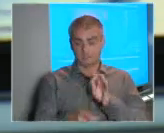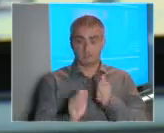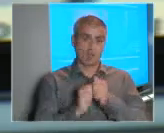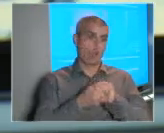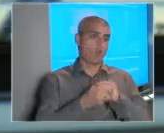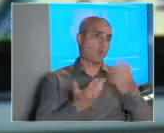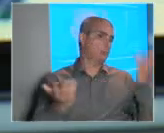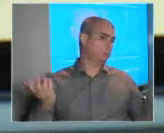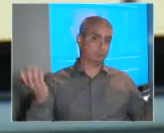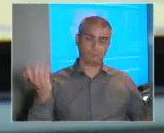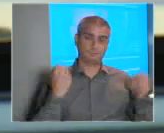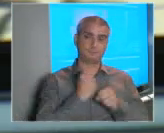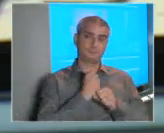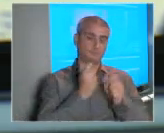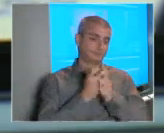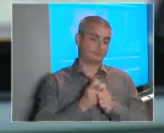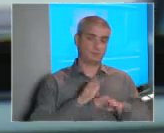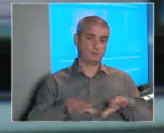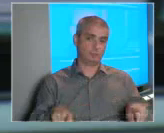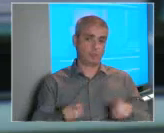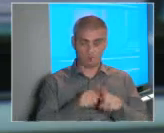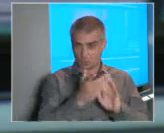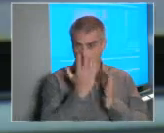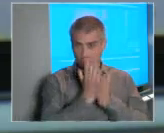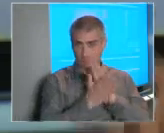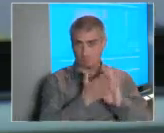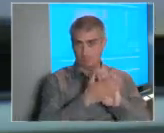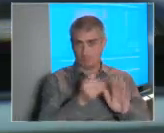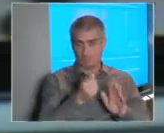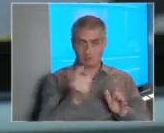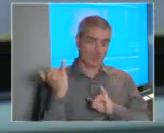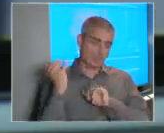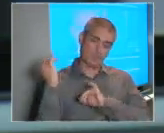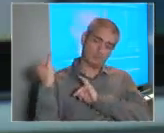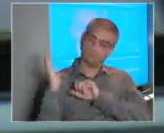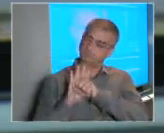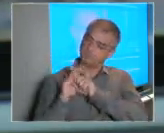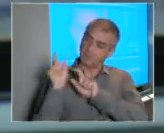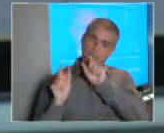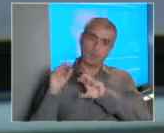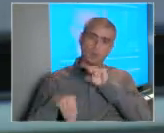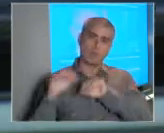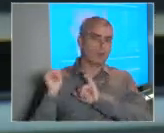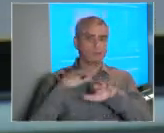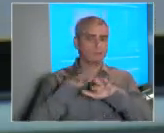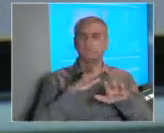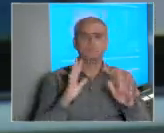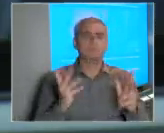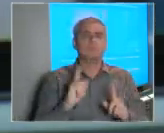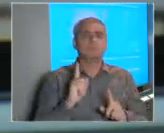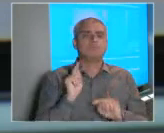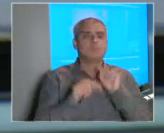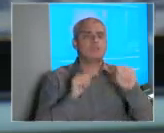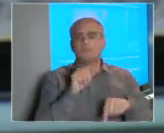ואם זה בפעילות המפלגות בשטח, כמו שאמרת, להביא בוחרים באוטובוסים, איך זה נעשה, מי